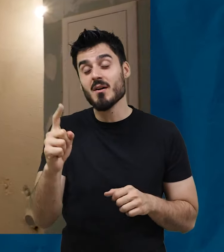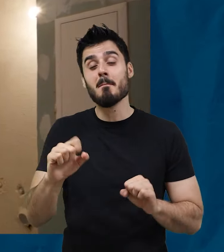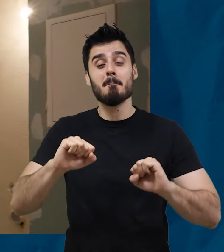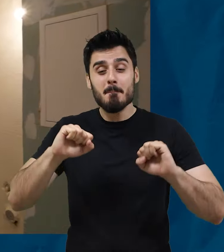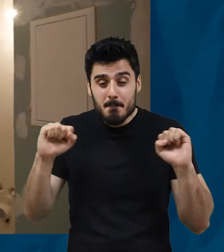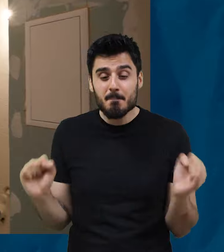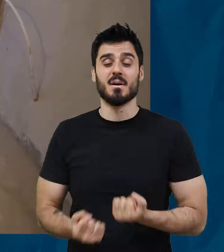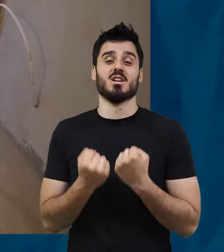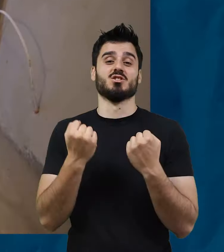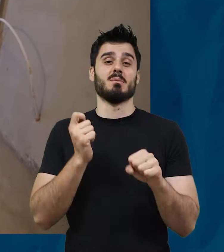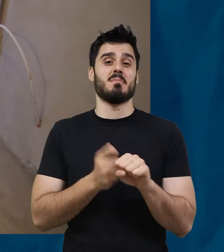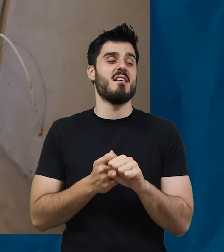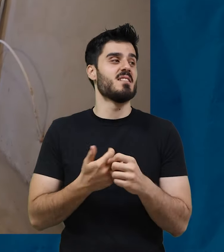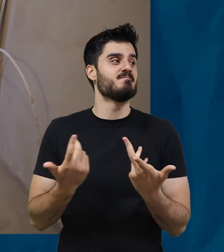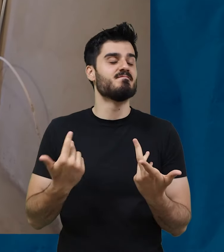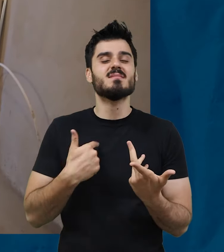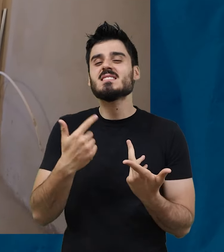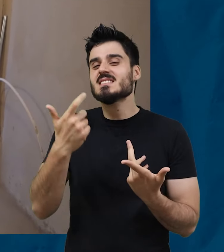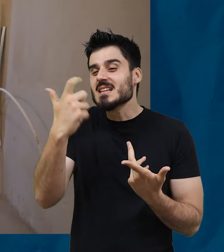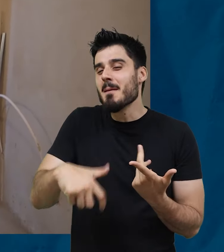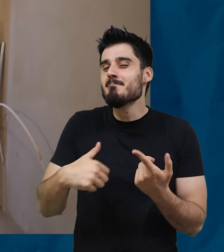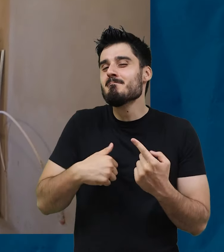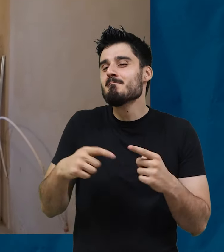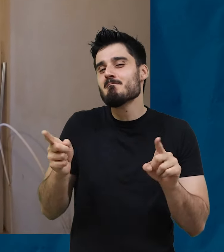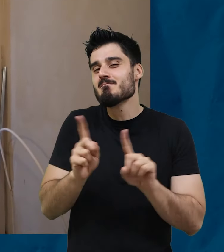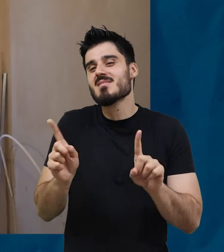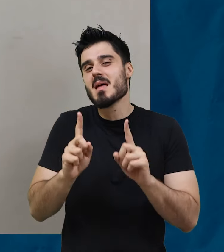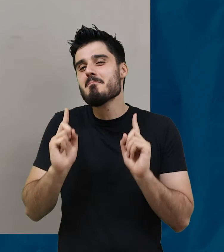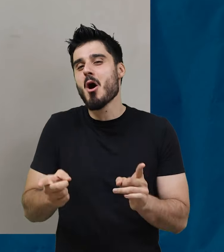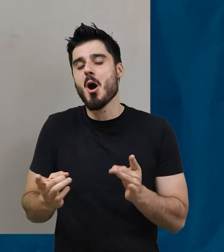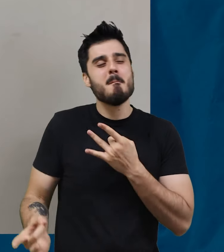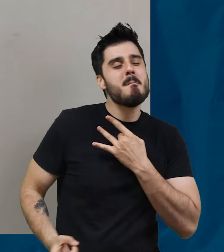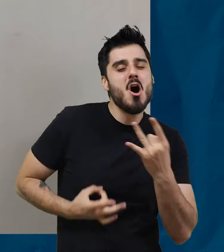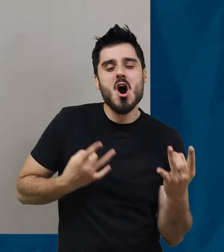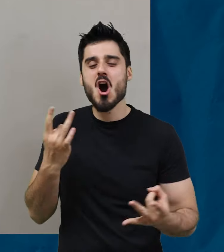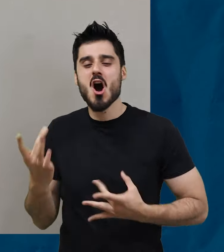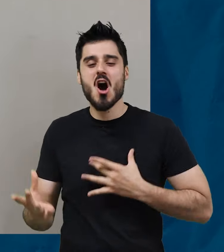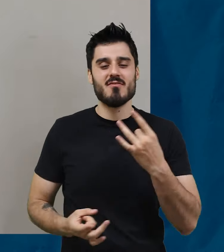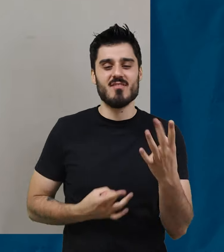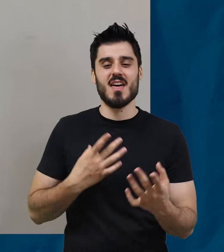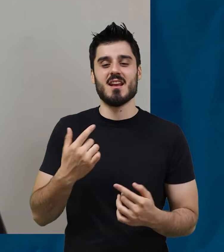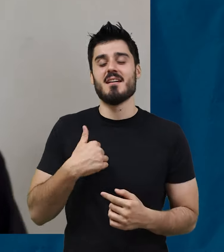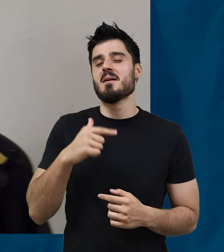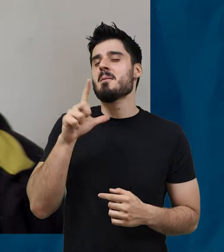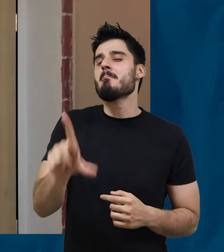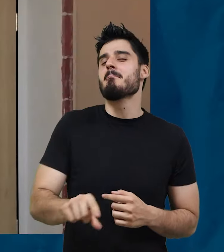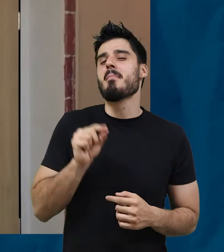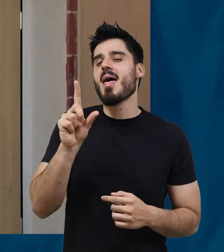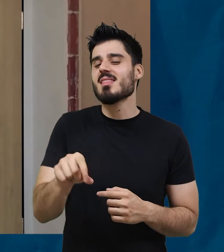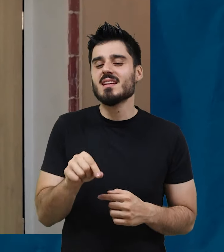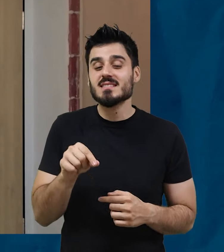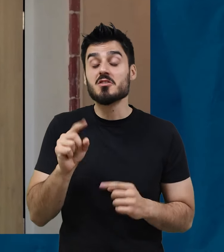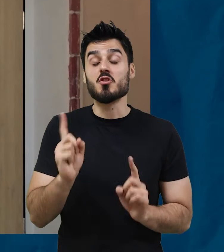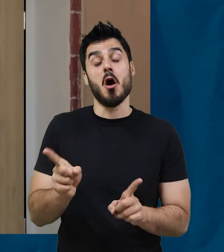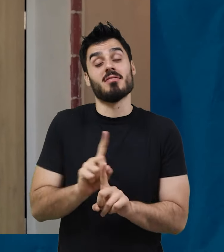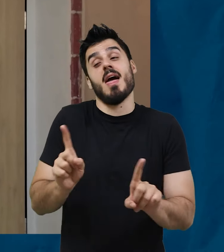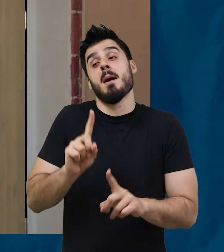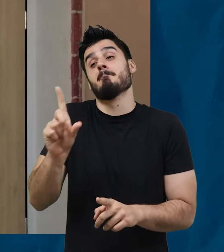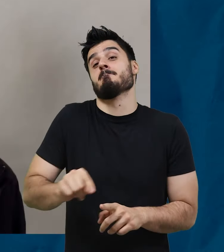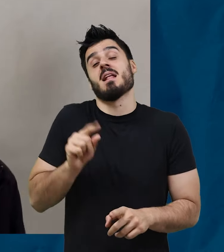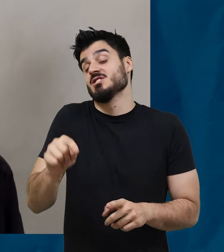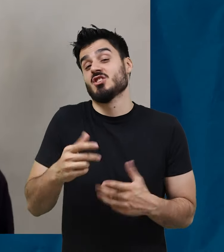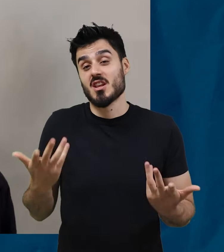толкова, как да кажем, модерно. Ние сме в пенсионна възраст, но не сме пенсионери. Все